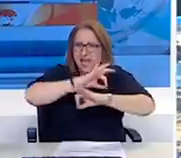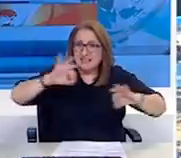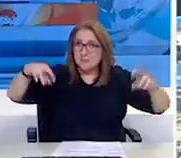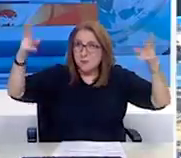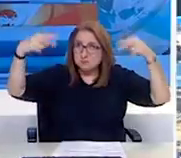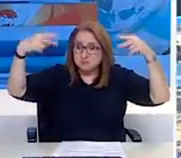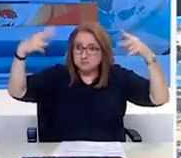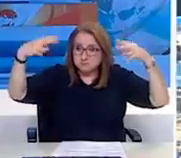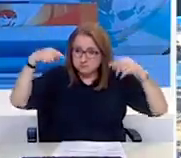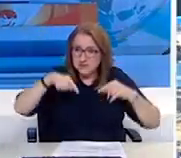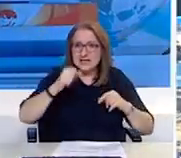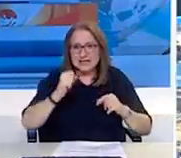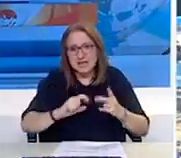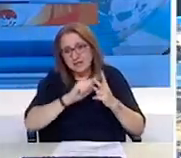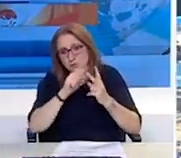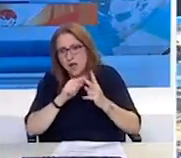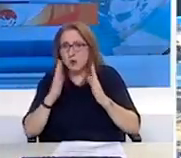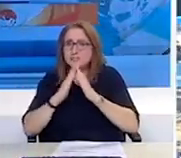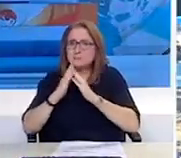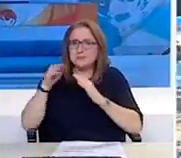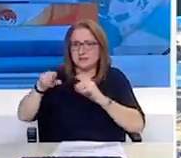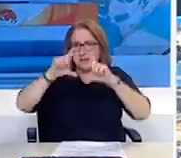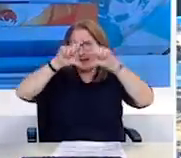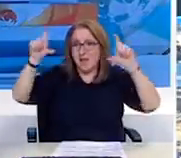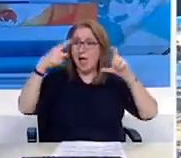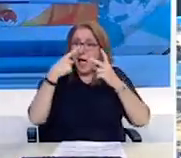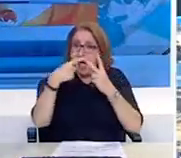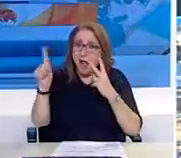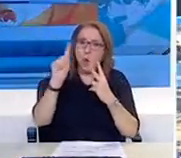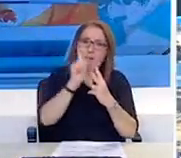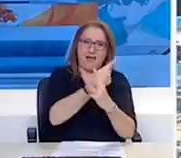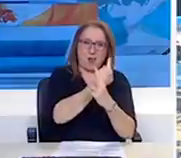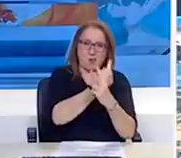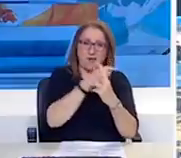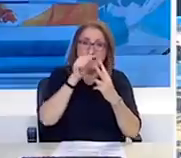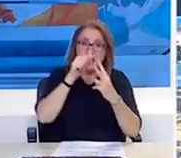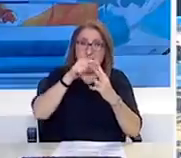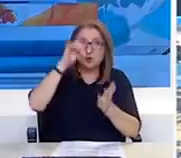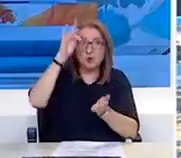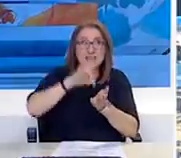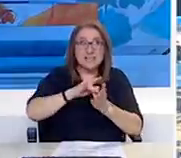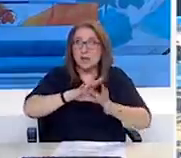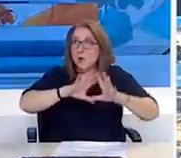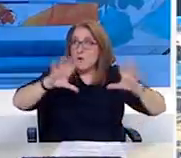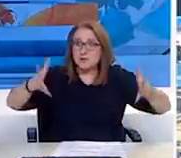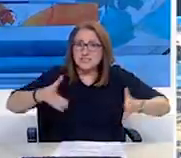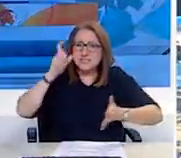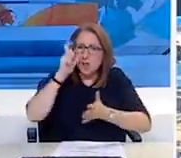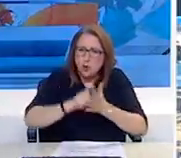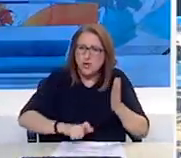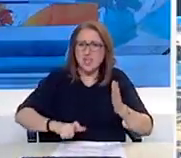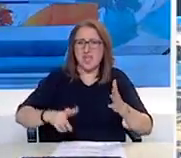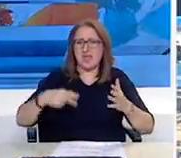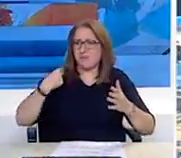δημοσιογράφος και οικιακές κλιματιστικές μονάδες οι οποίες είναι διαφορετικής κατηγορίας. Άλλο η κεντρική μονάδα κλιματισμού που είναι σε ένα ξενοδοχείο και άλλο